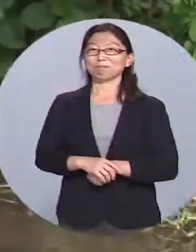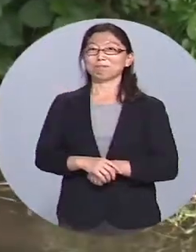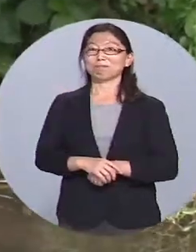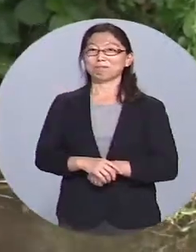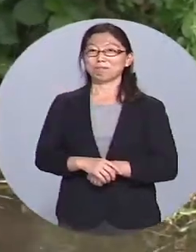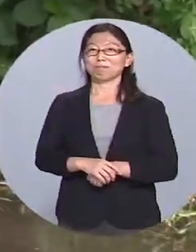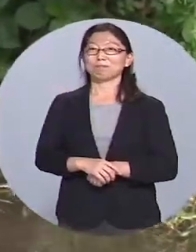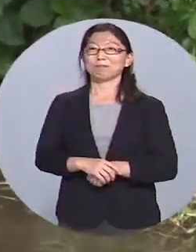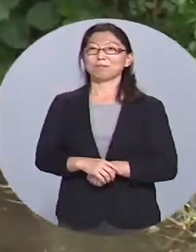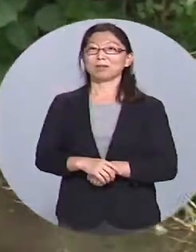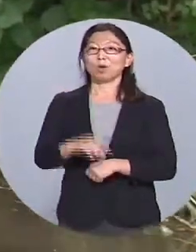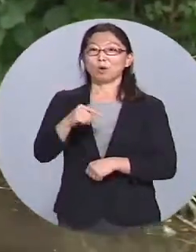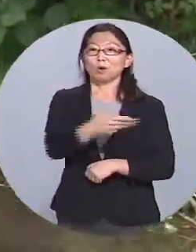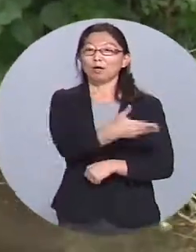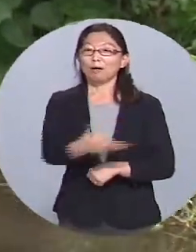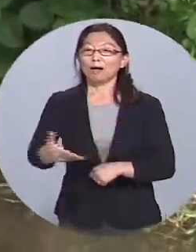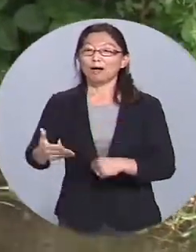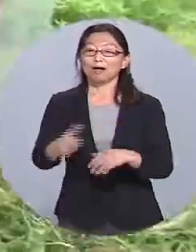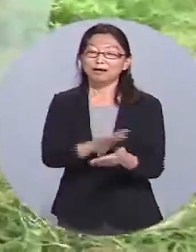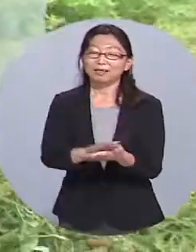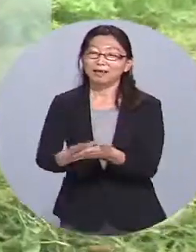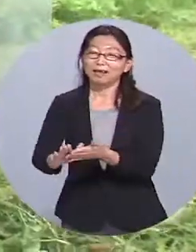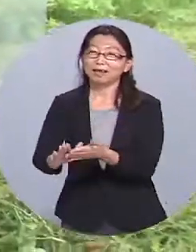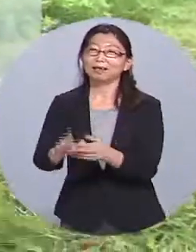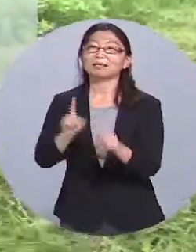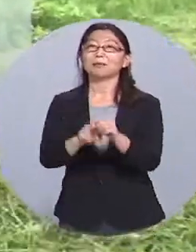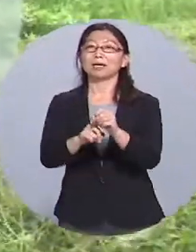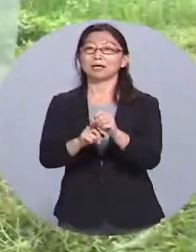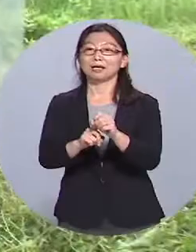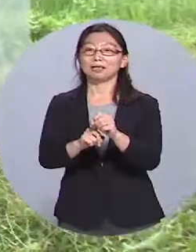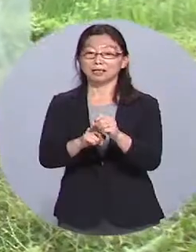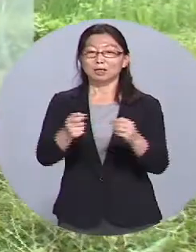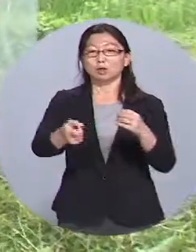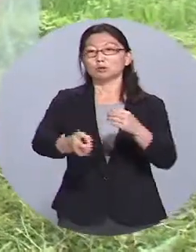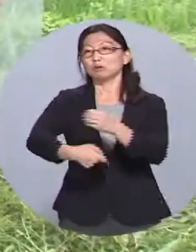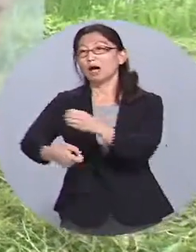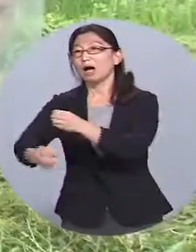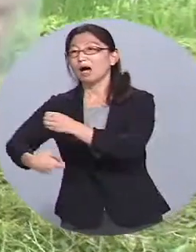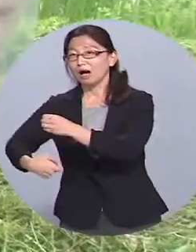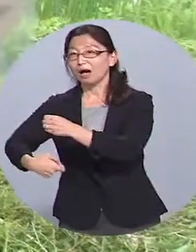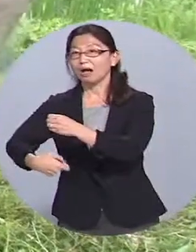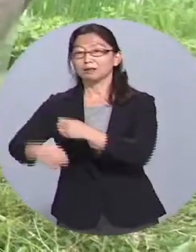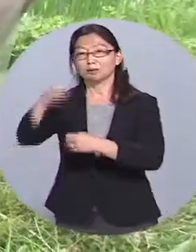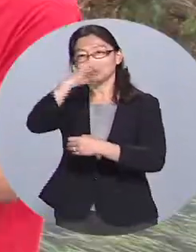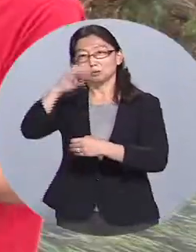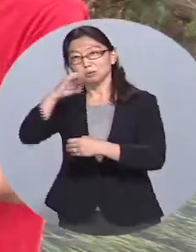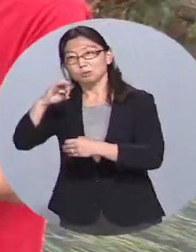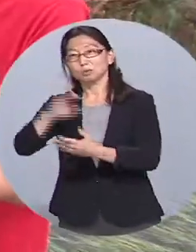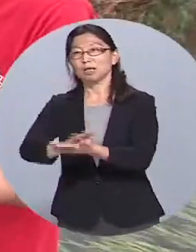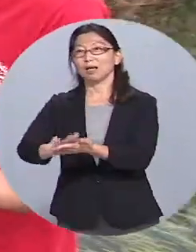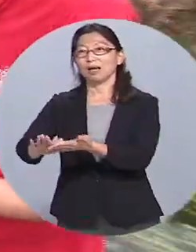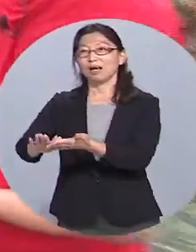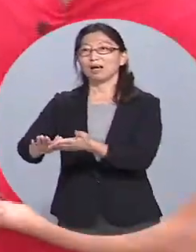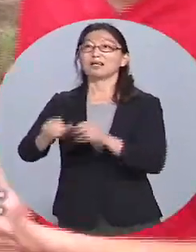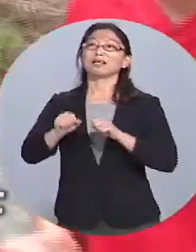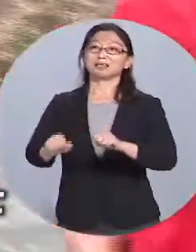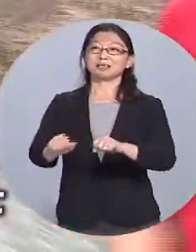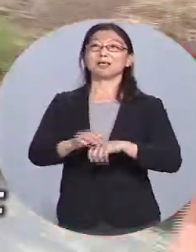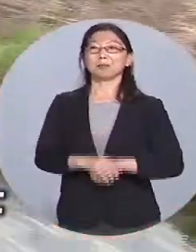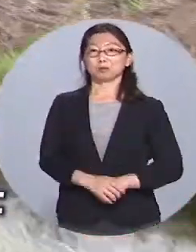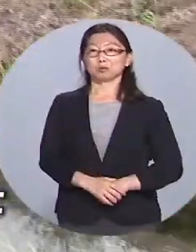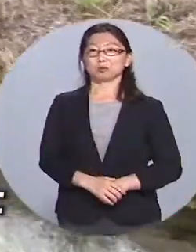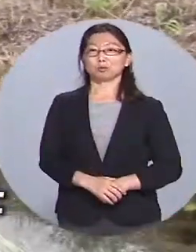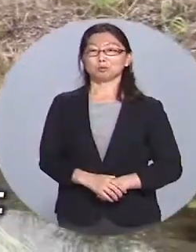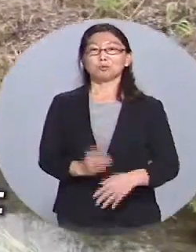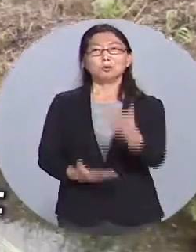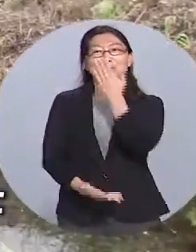富美男の住むこの川を守るため定期的に川の草刈りや清掃、パトロールなどを行っています。 昔はね、は